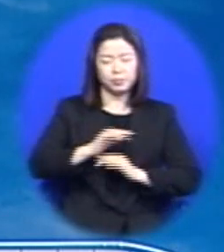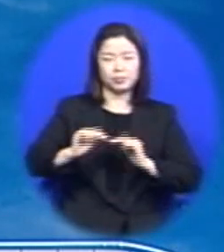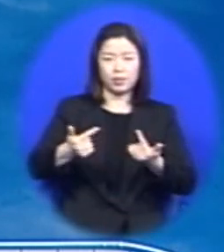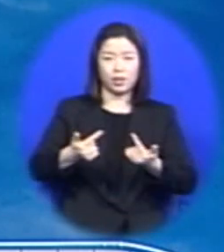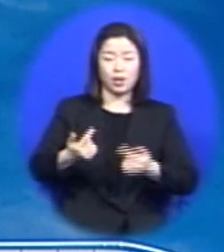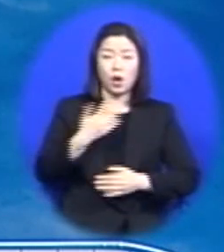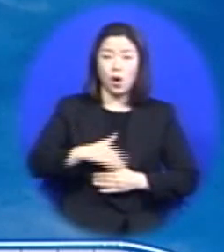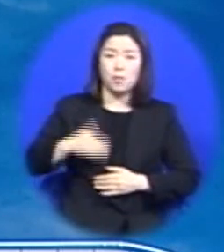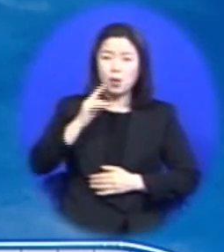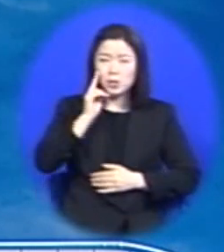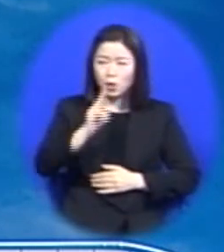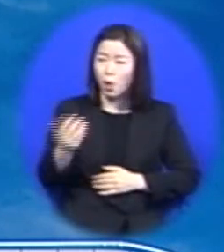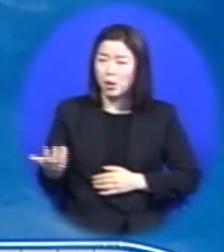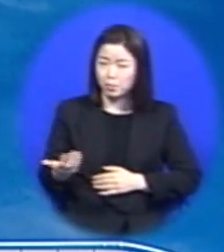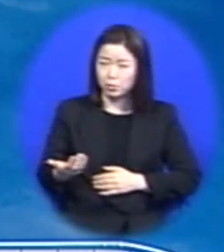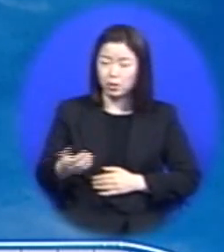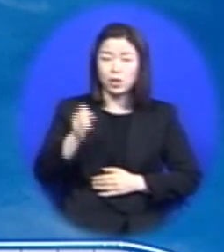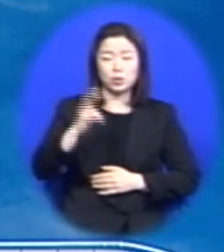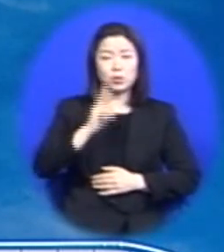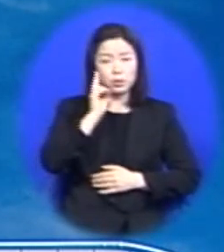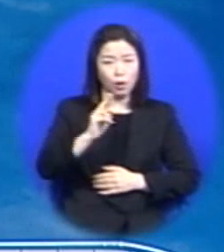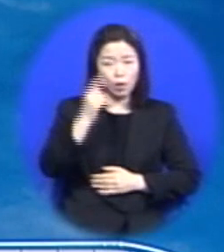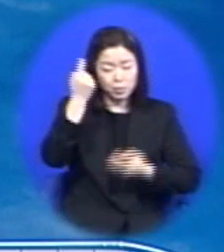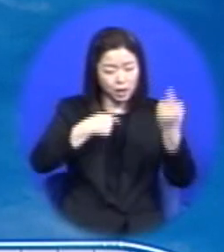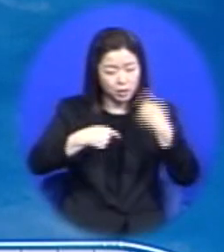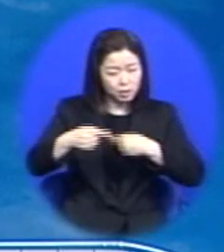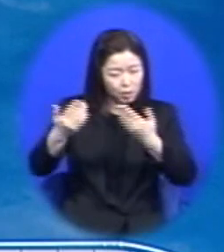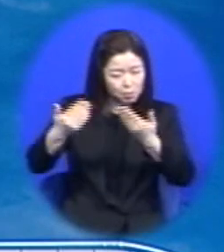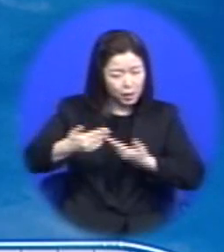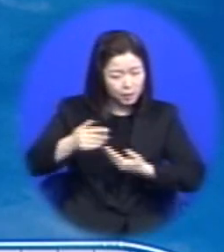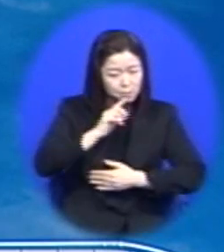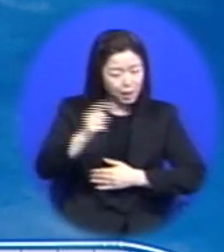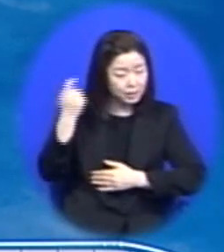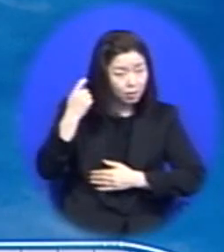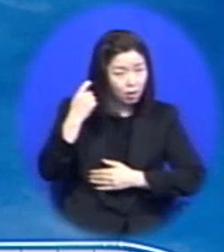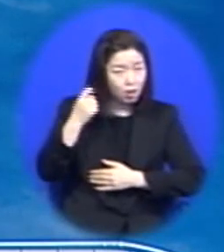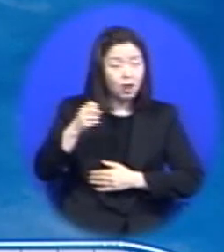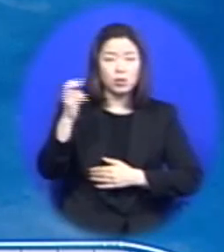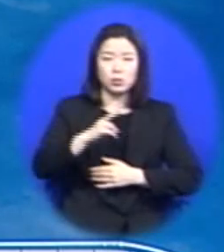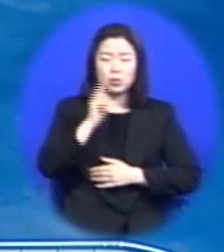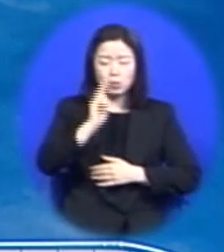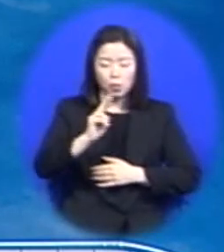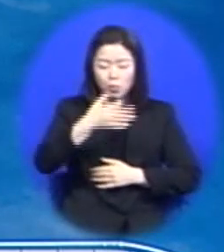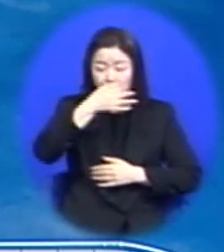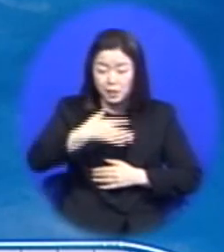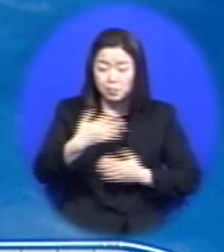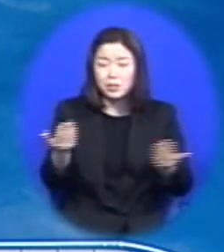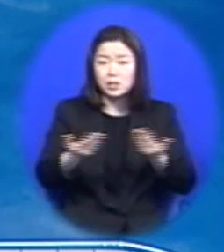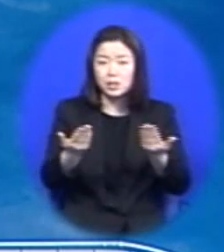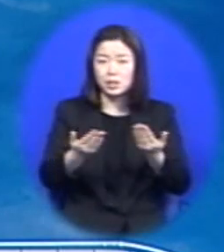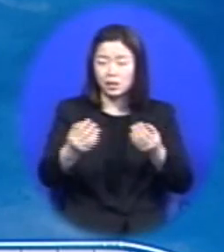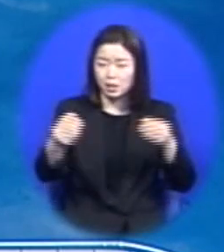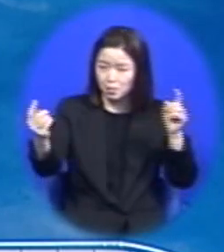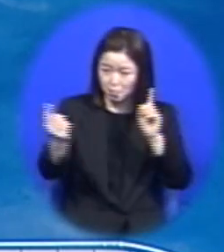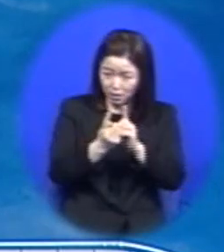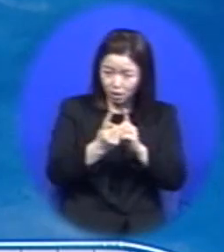너무 아프거나 너무 상처받은 말을 들었거나 너무 힘든 일에 부딪혔거나 너무